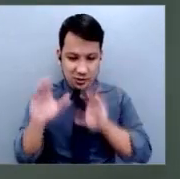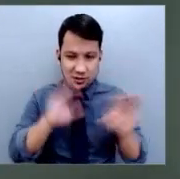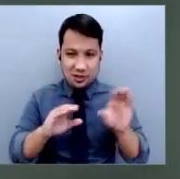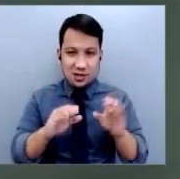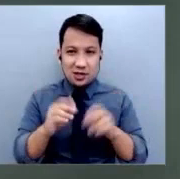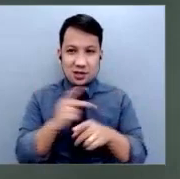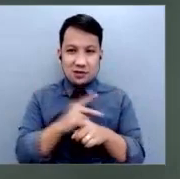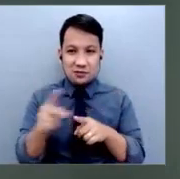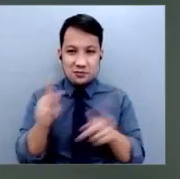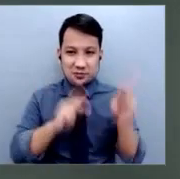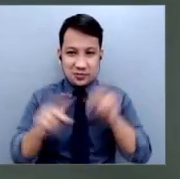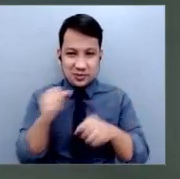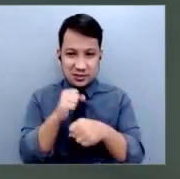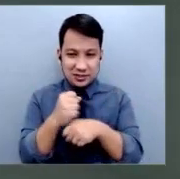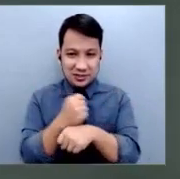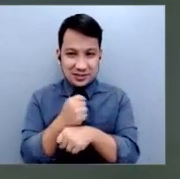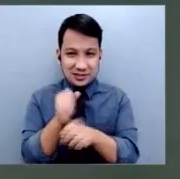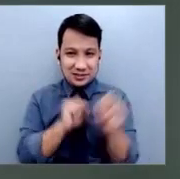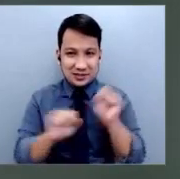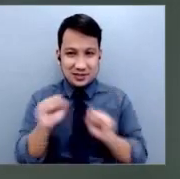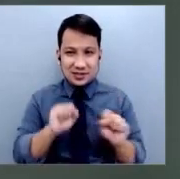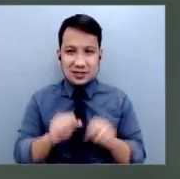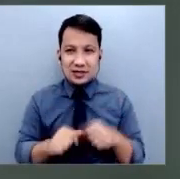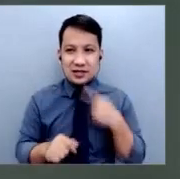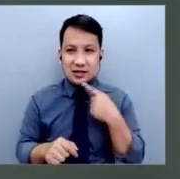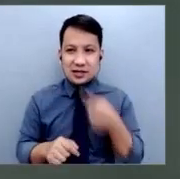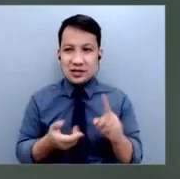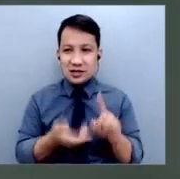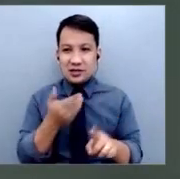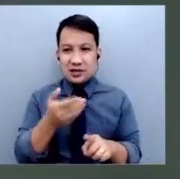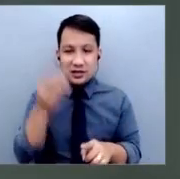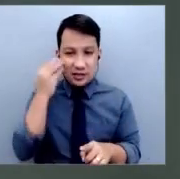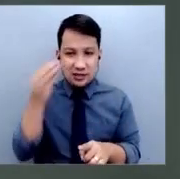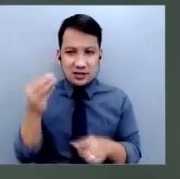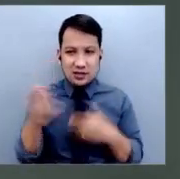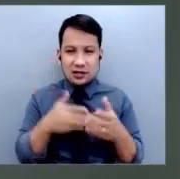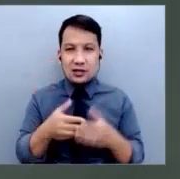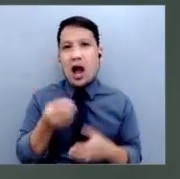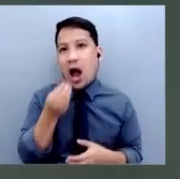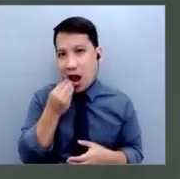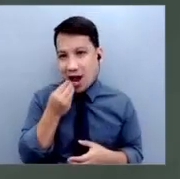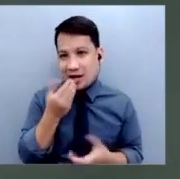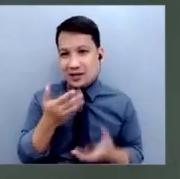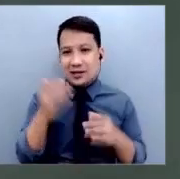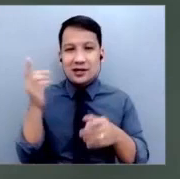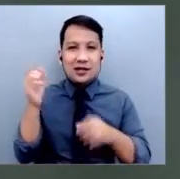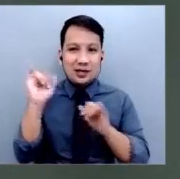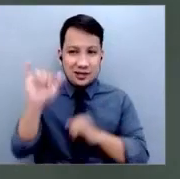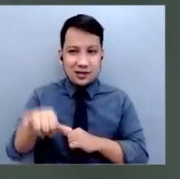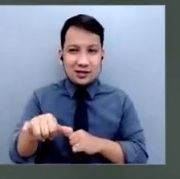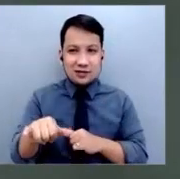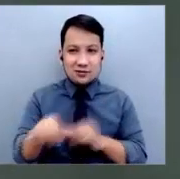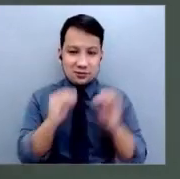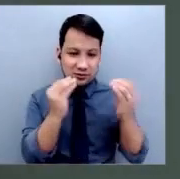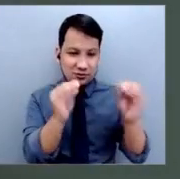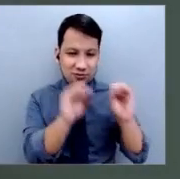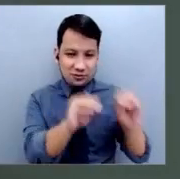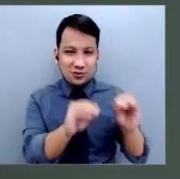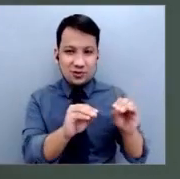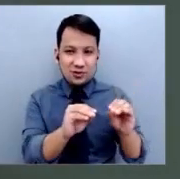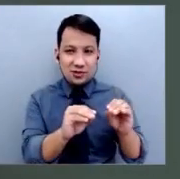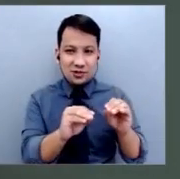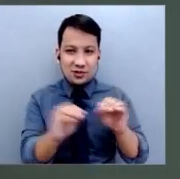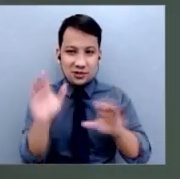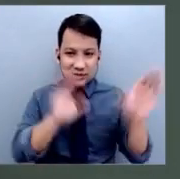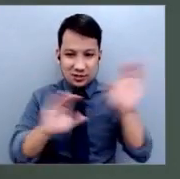physics. Pero ang bidang si Marga, nga. Absent daw kasi siya nung tinuturo ang periodic table of elements